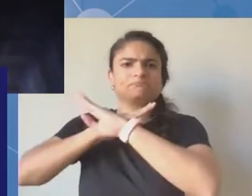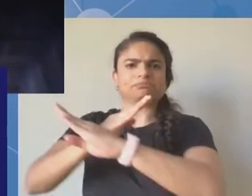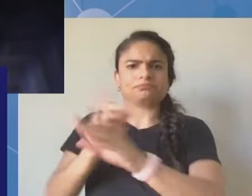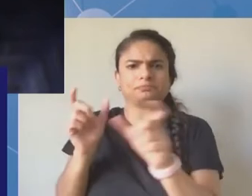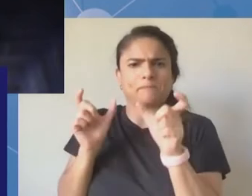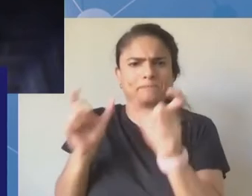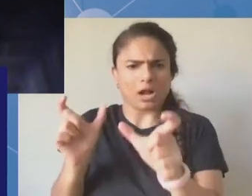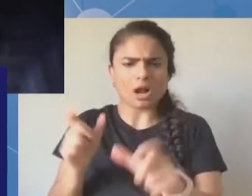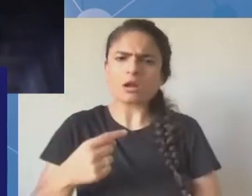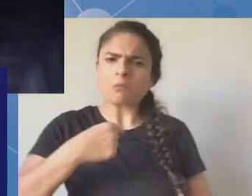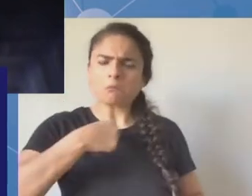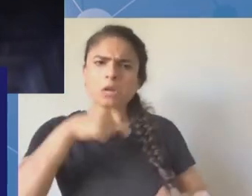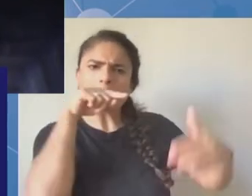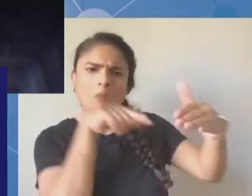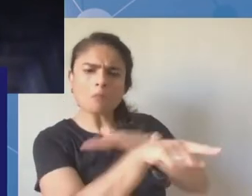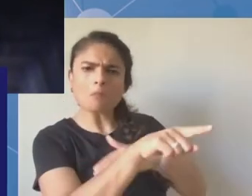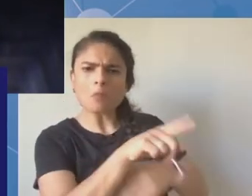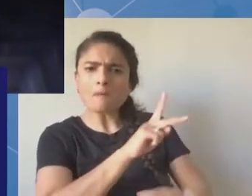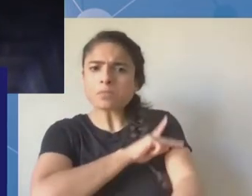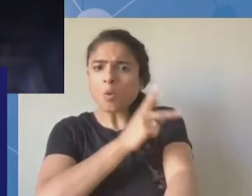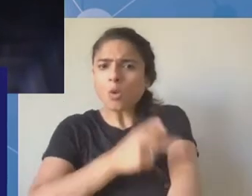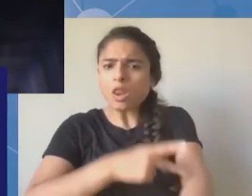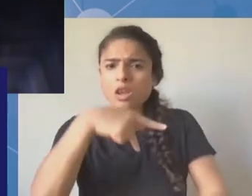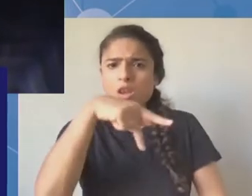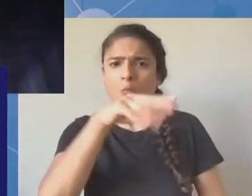هذا المنتدى وشاركت في عدة